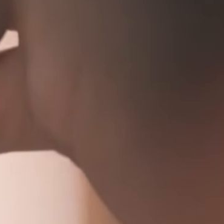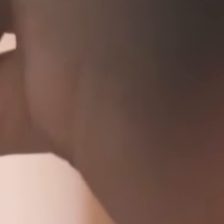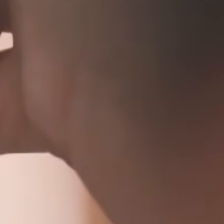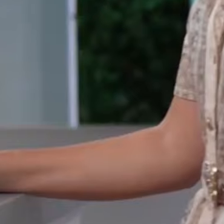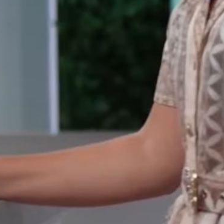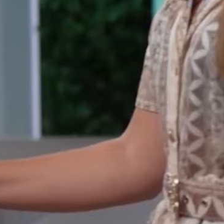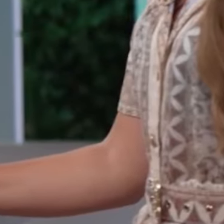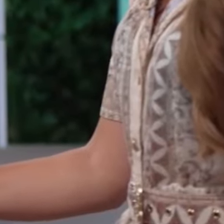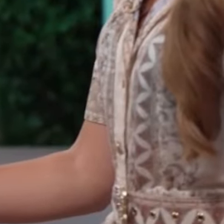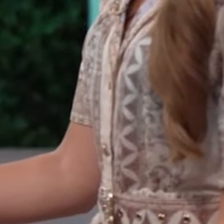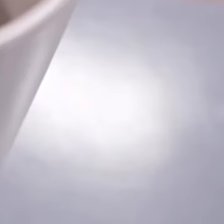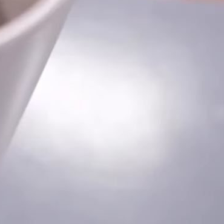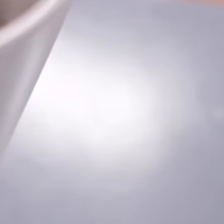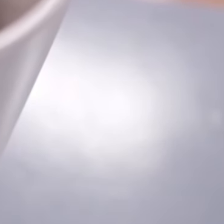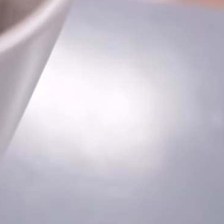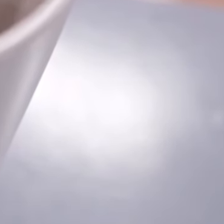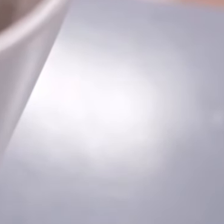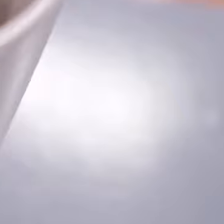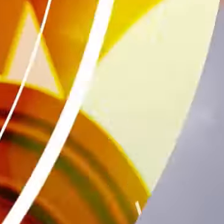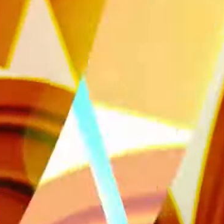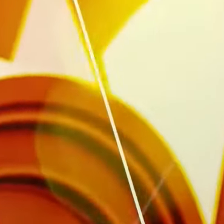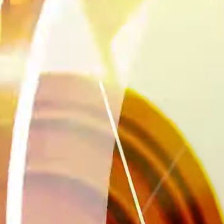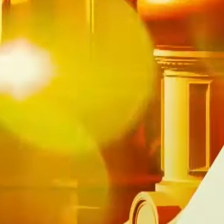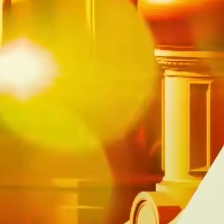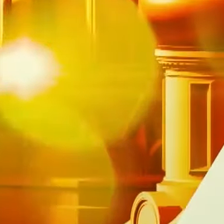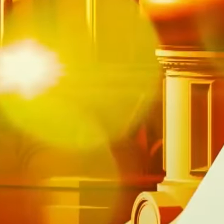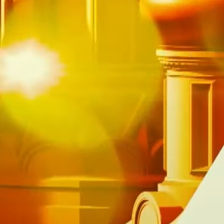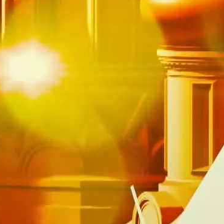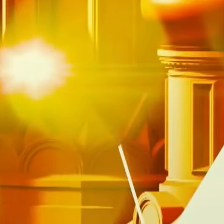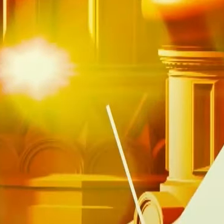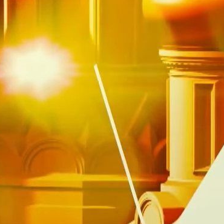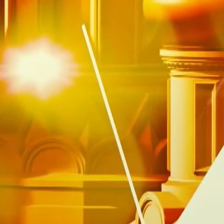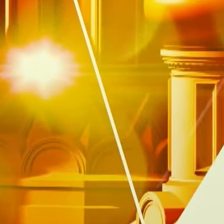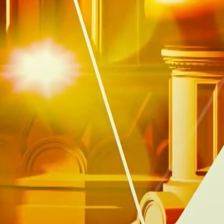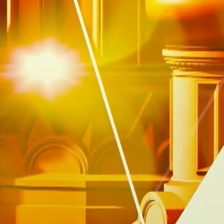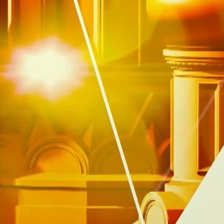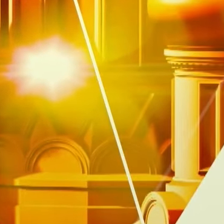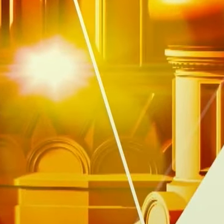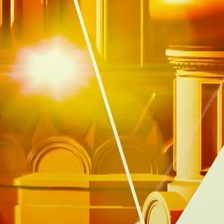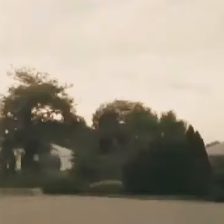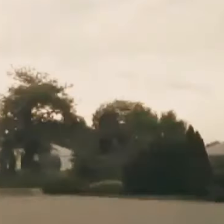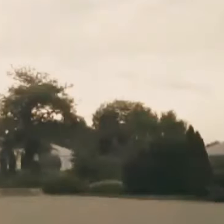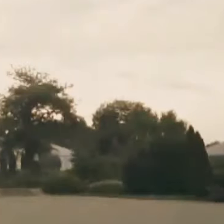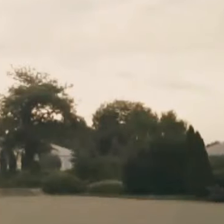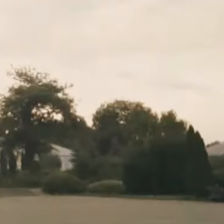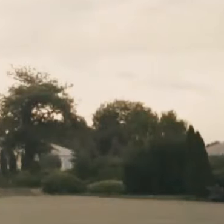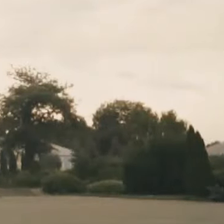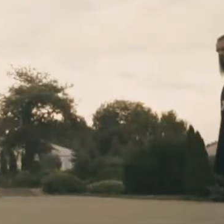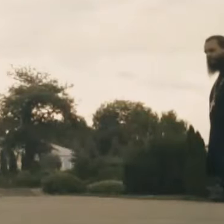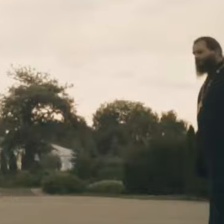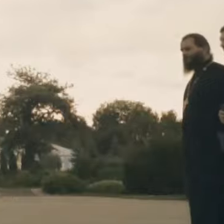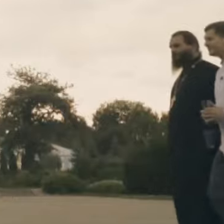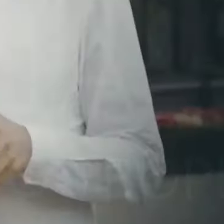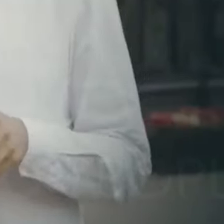Утро на Спасе. По будням с 7 до 11. С Богом в новый день. 15 веков